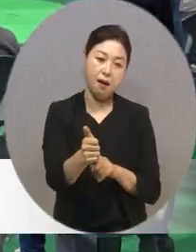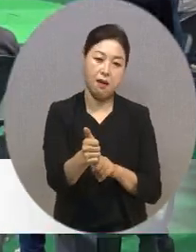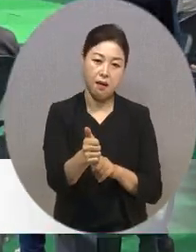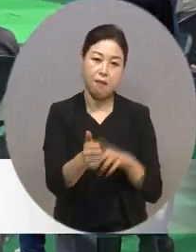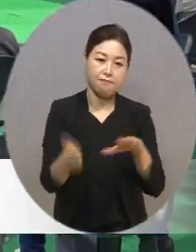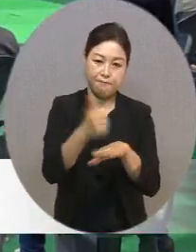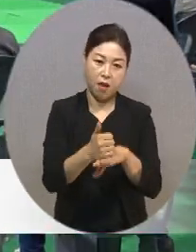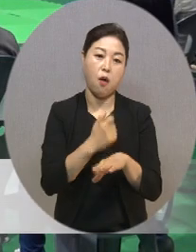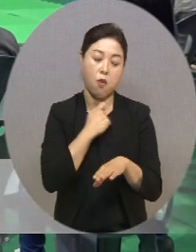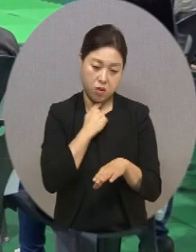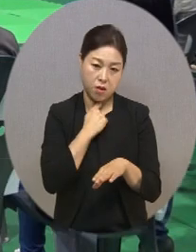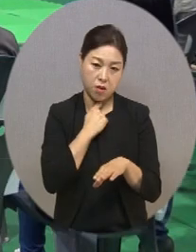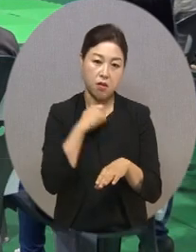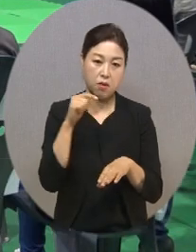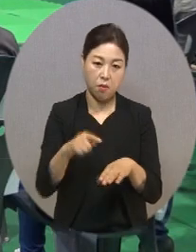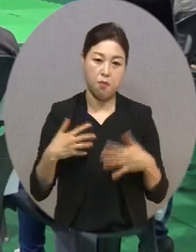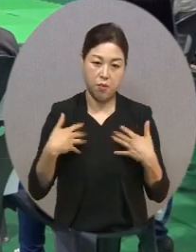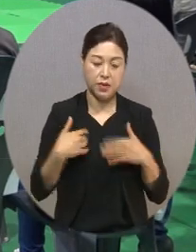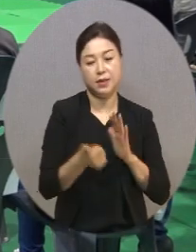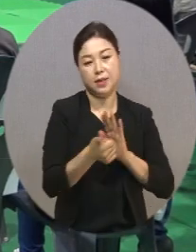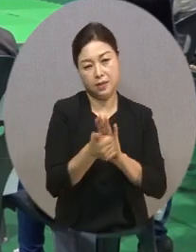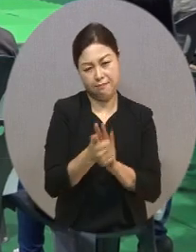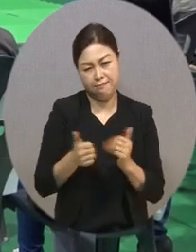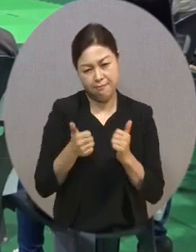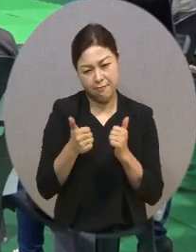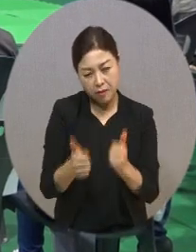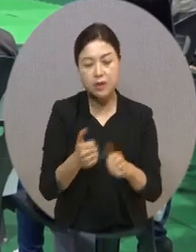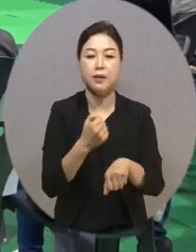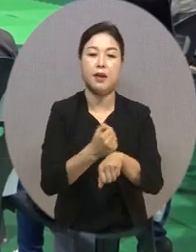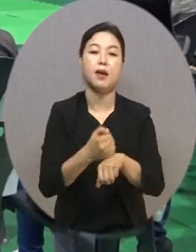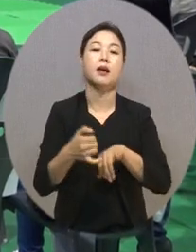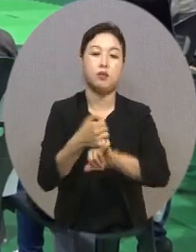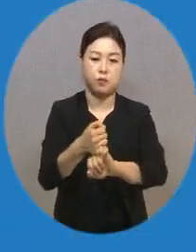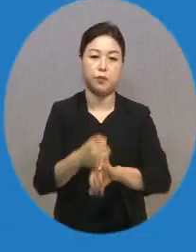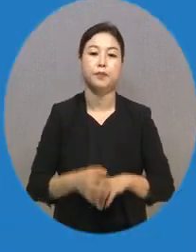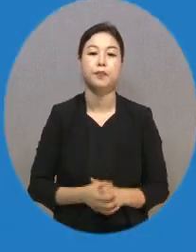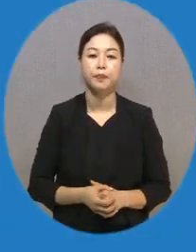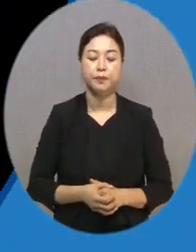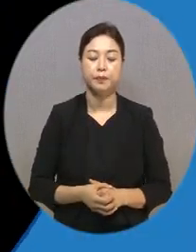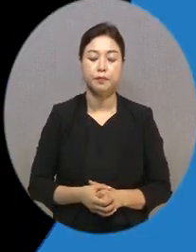아끼지 않겠다고 밝혔습니다. 복지TV 뉴스 김주은입니다.